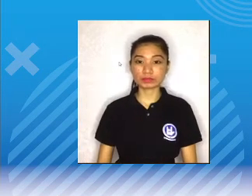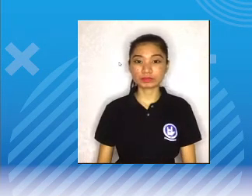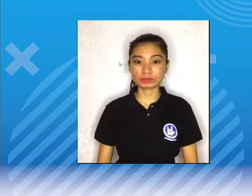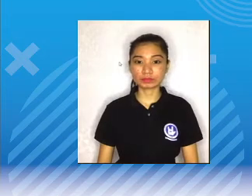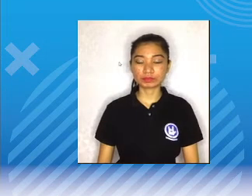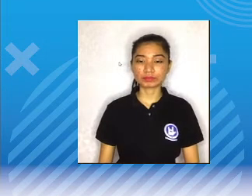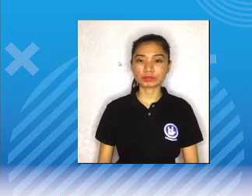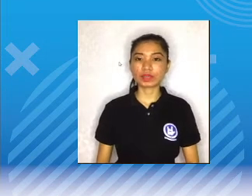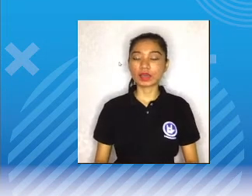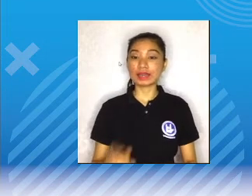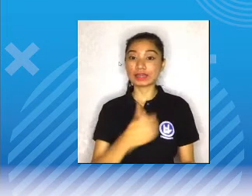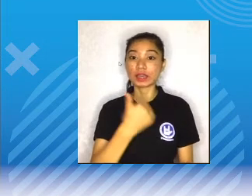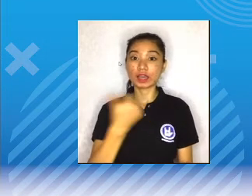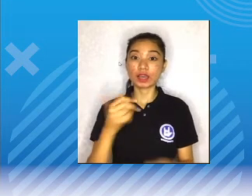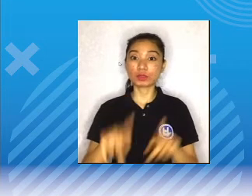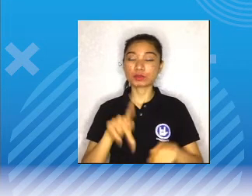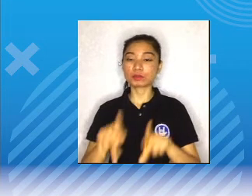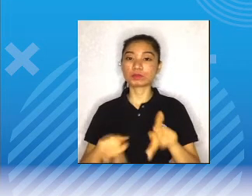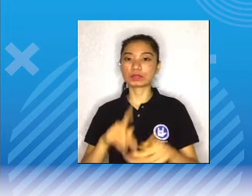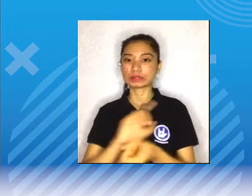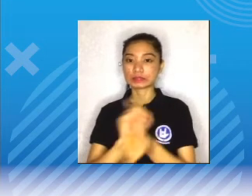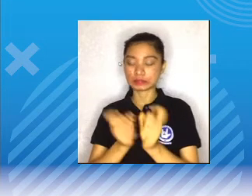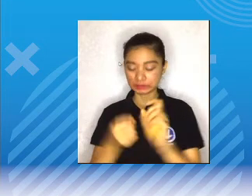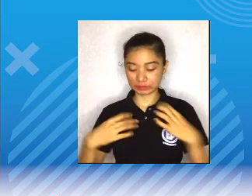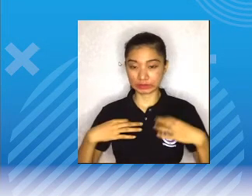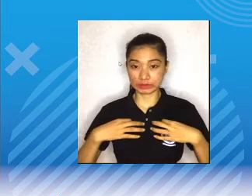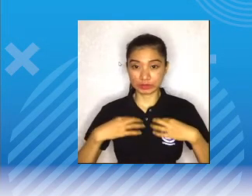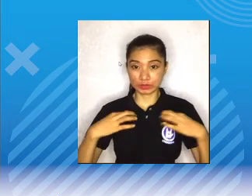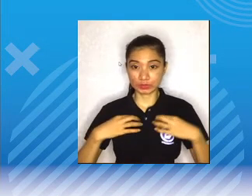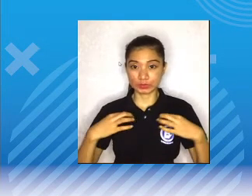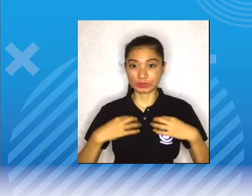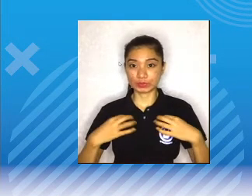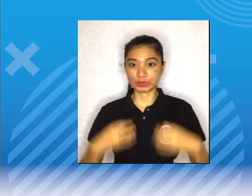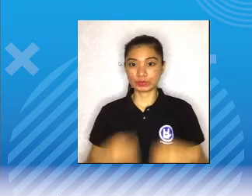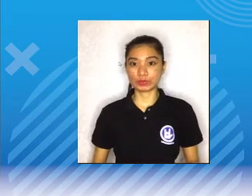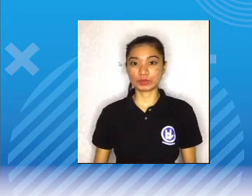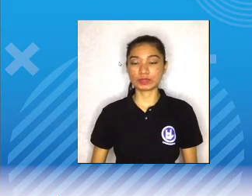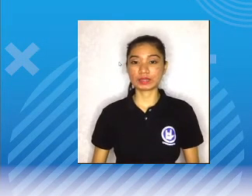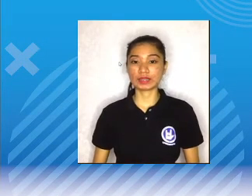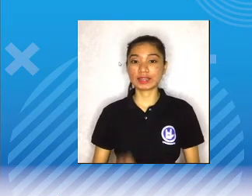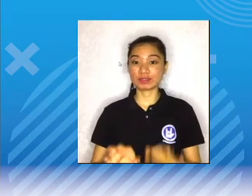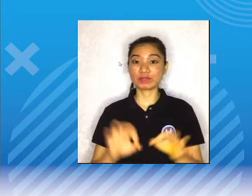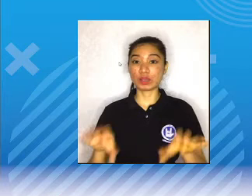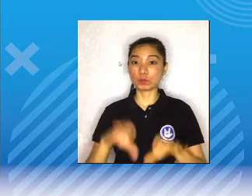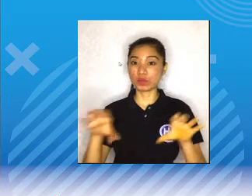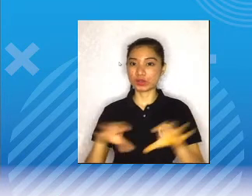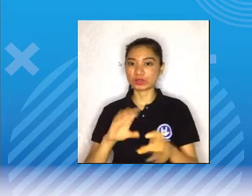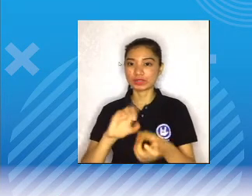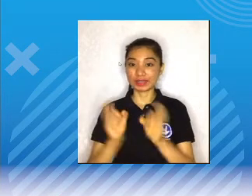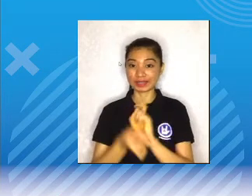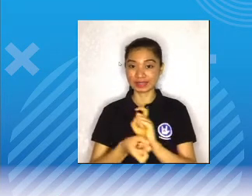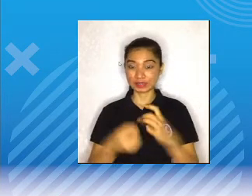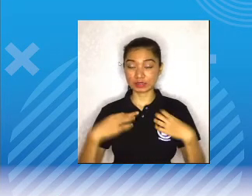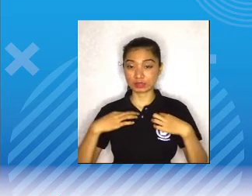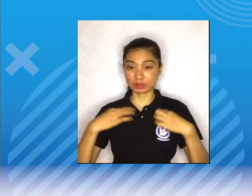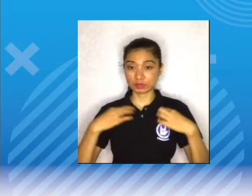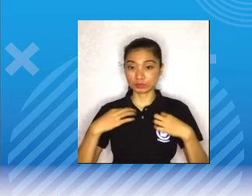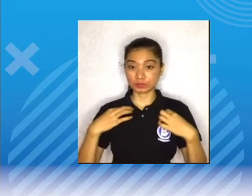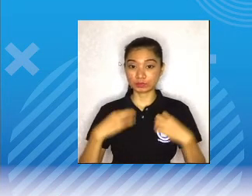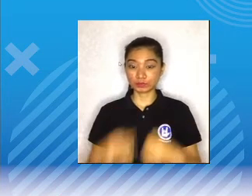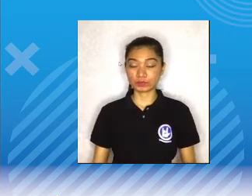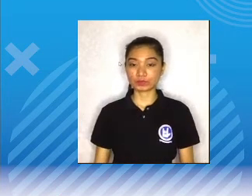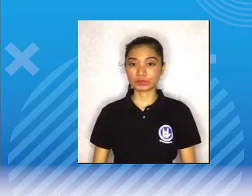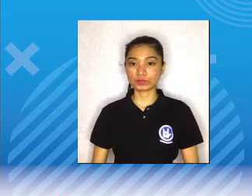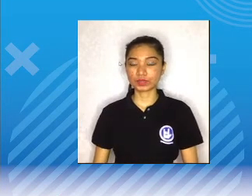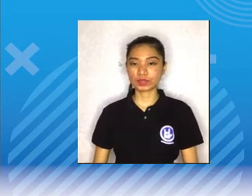kung halimbawa, kahit sa bahay lang sila para magtrabaho. Or sometimes they make boundaries by setting,